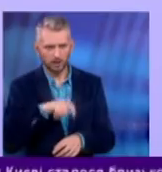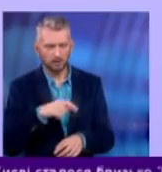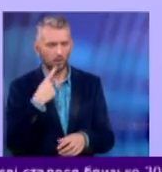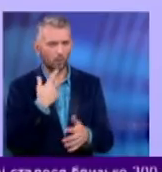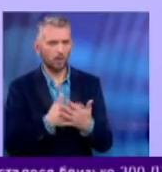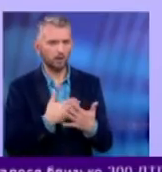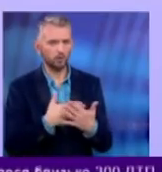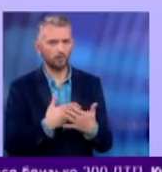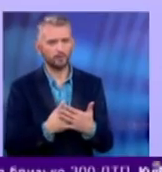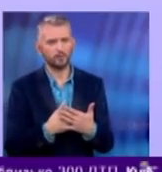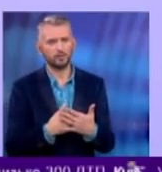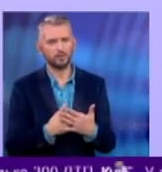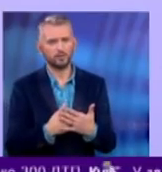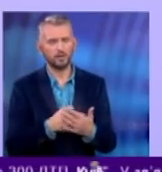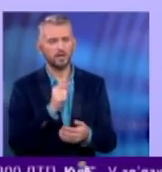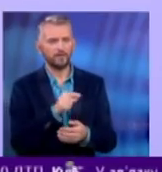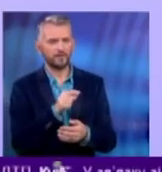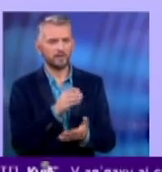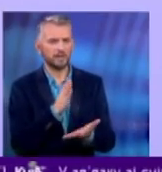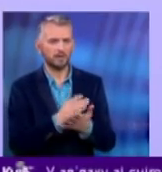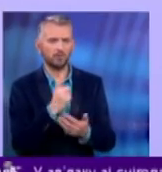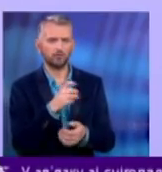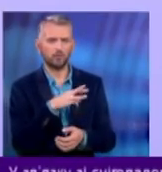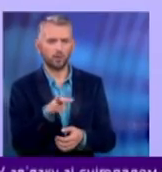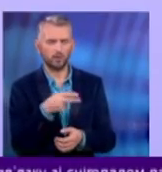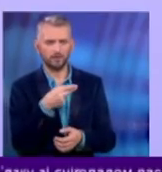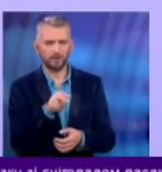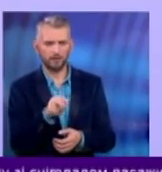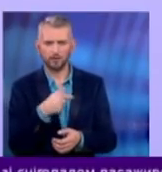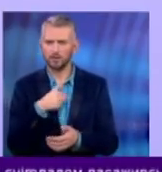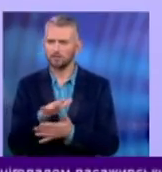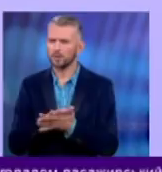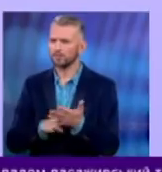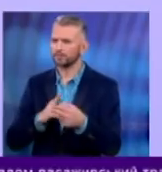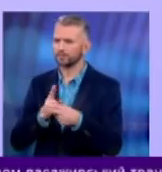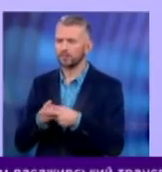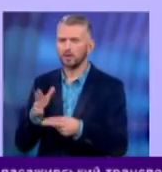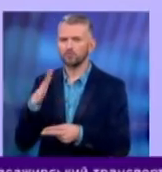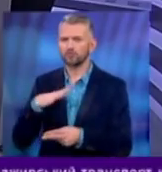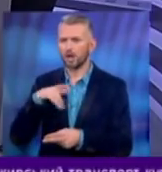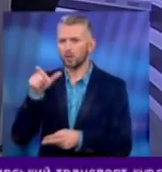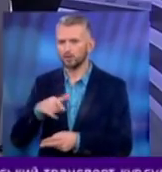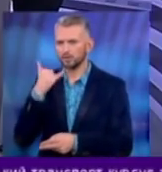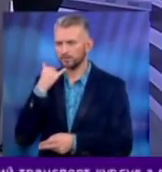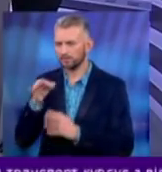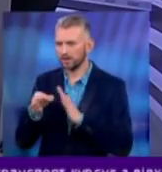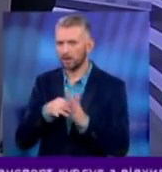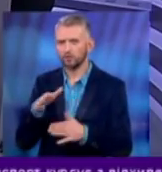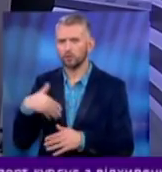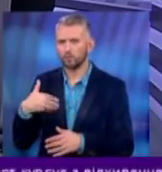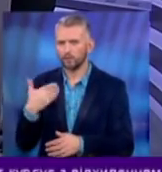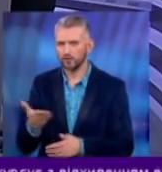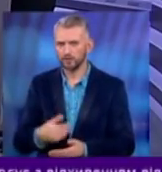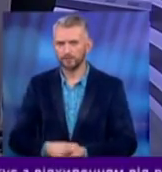Орієнтовно він складає десь 100 мільйонів євро. Я вас перепрошую, переб'ю зараз, бо чекає людина на лінії, мені підказують. Доброго вечора,